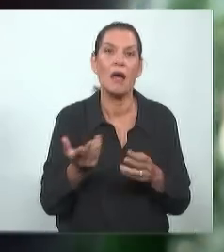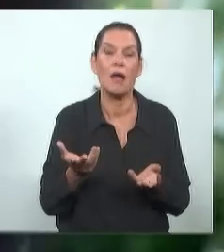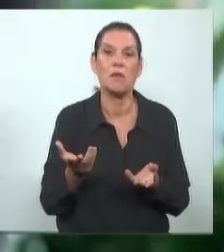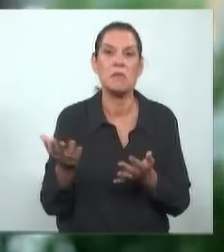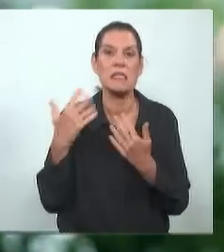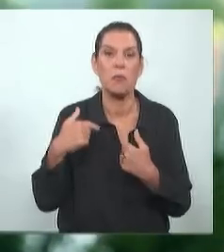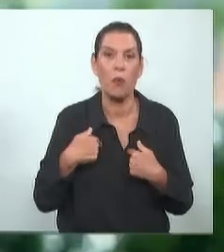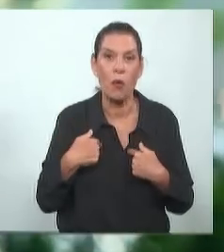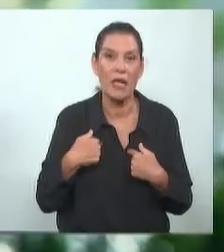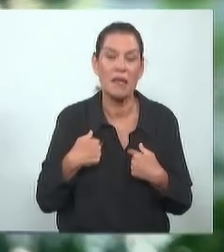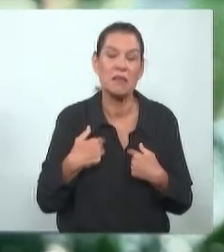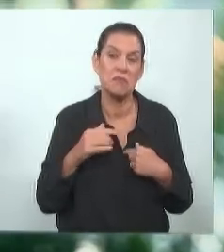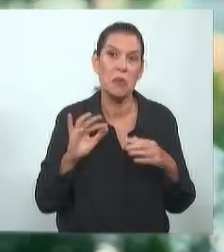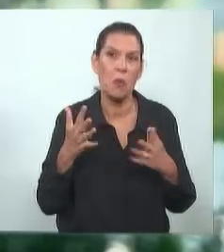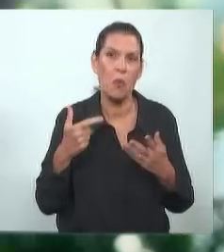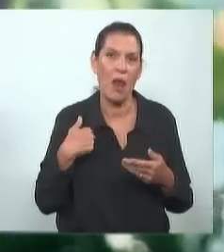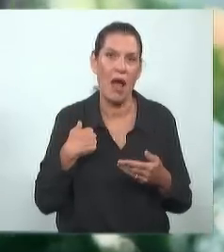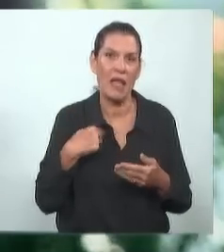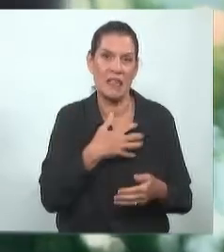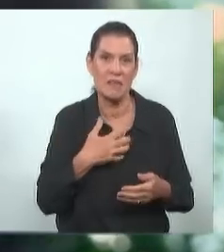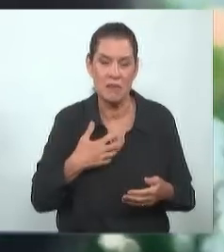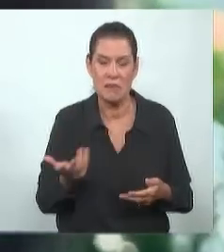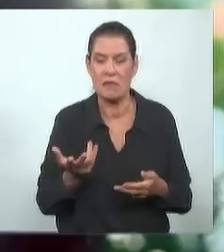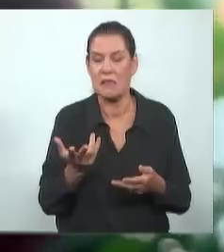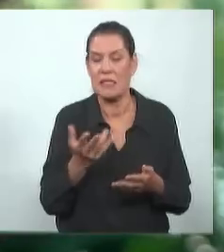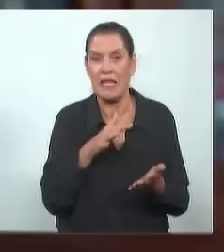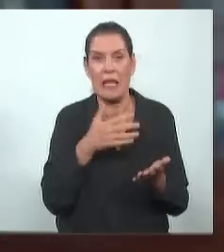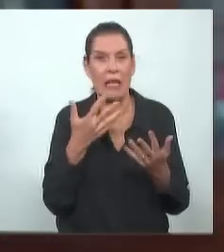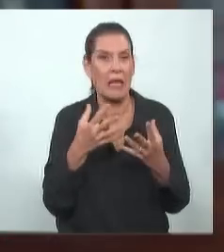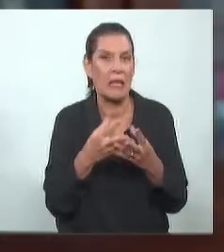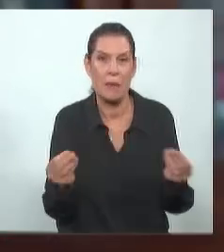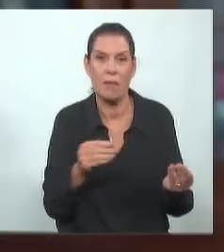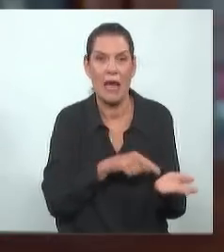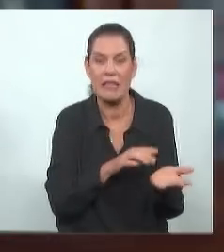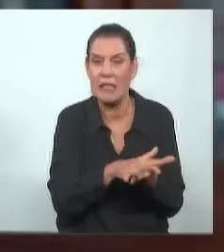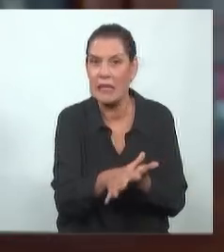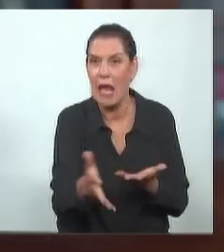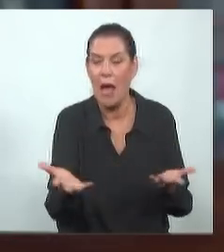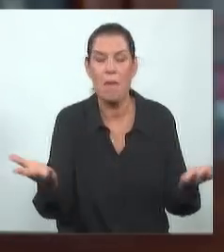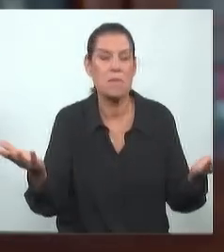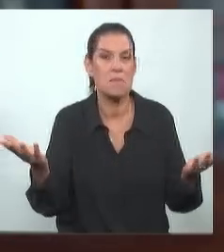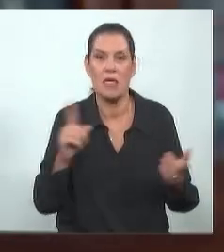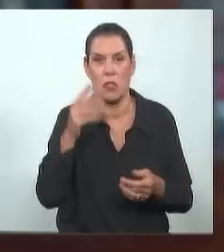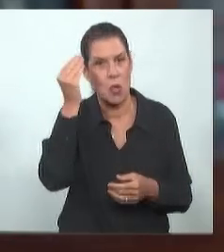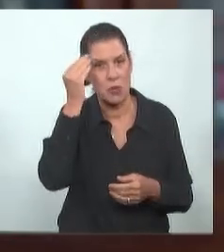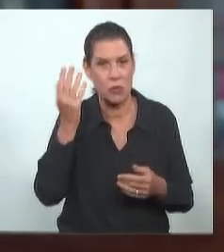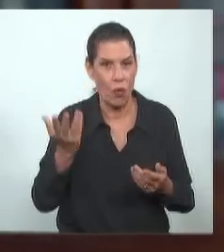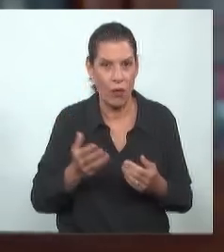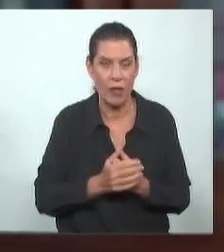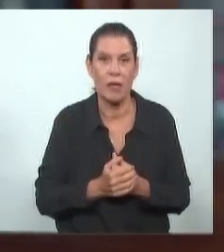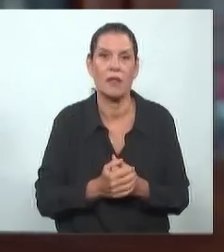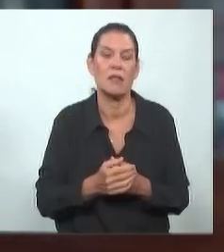כנראה שאיבדתי הרבה דם, כנראה שחילצו אותי, הוא יספר, אני לא יודע, ואם אני מבין נכון, היו כתבות אחרי זה, נכון, לא